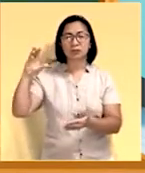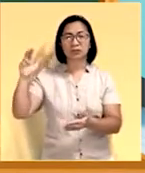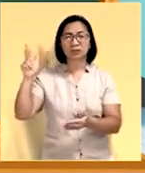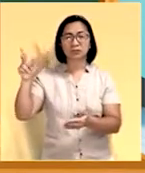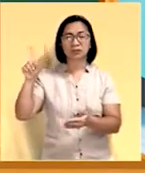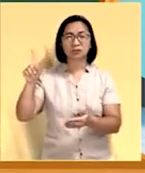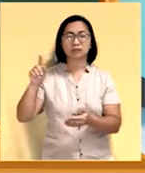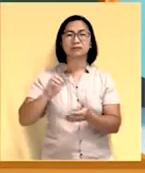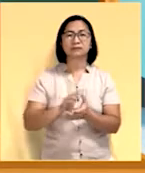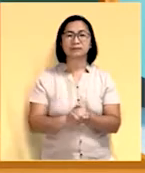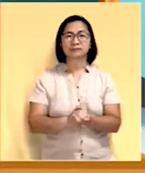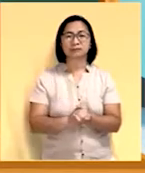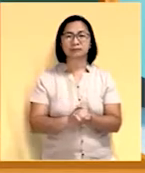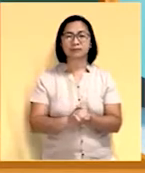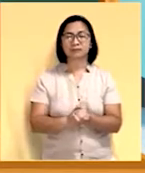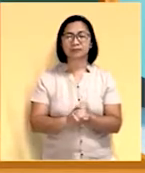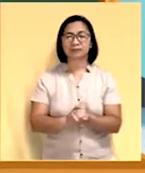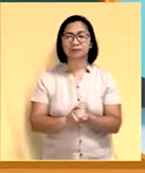1,231.